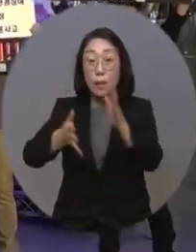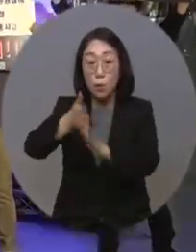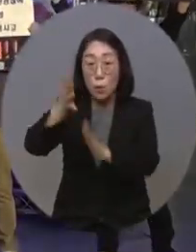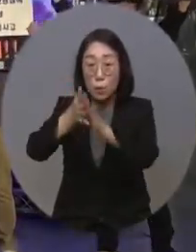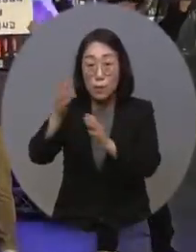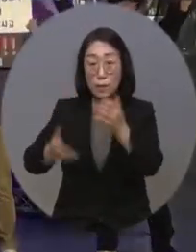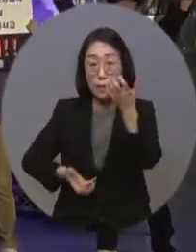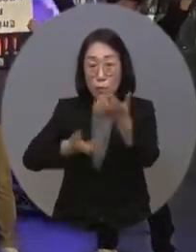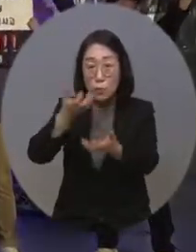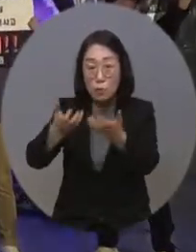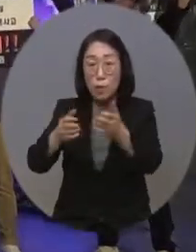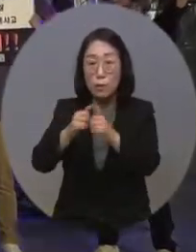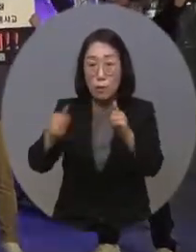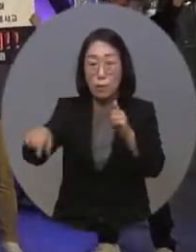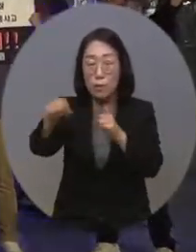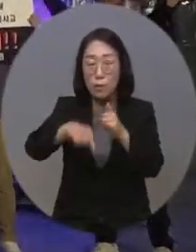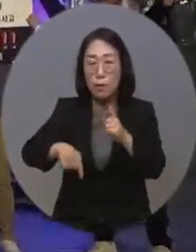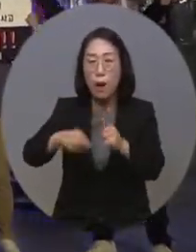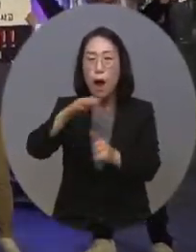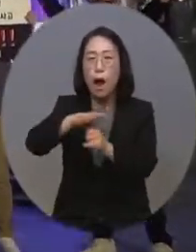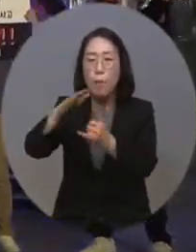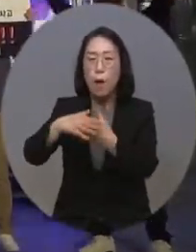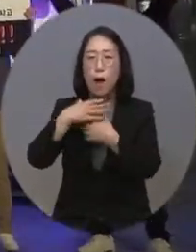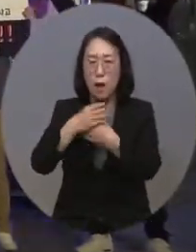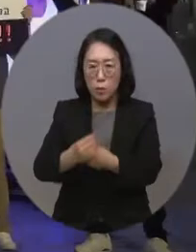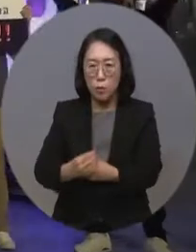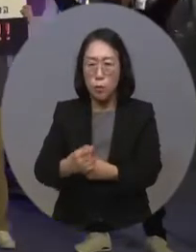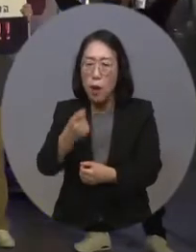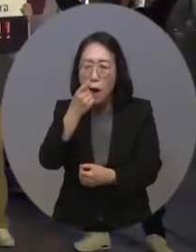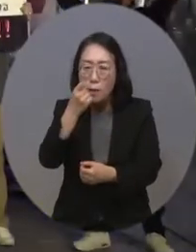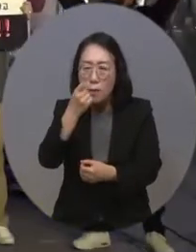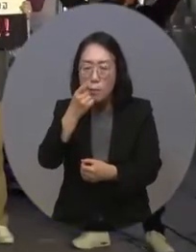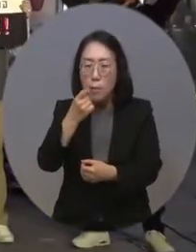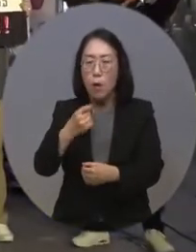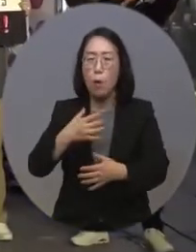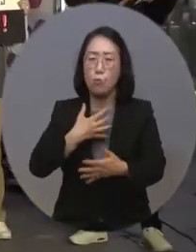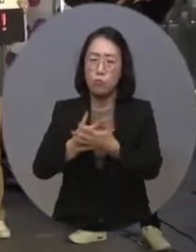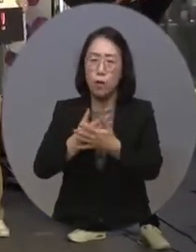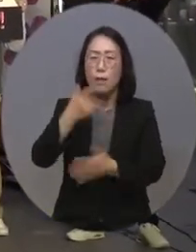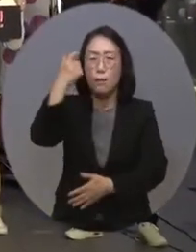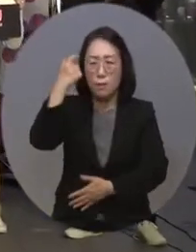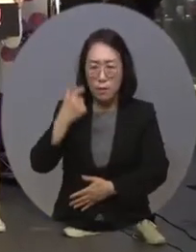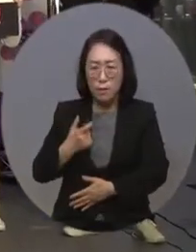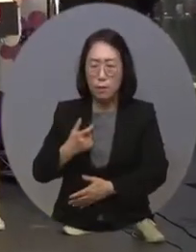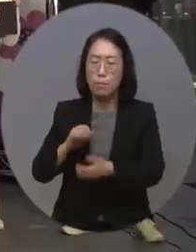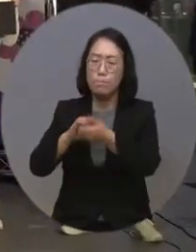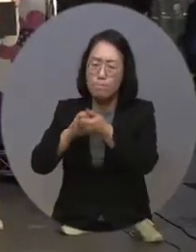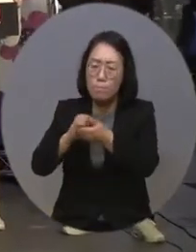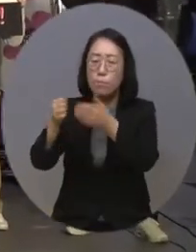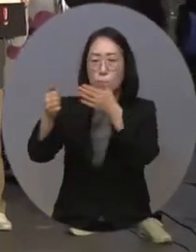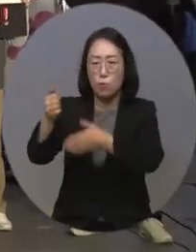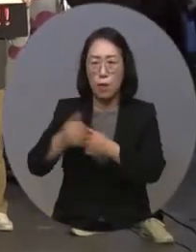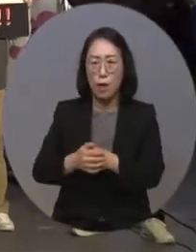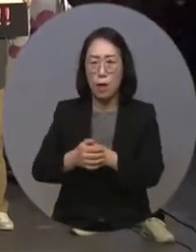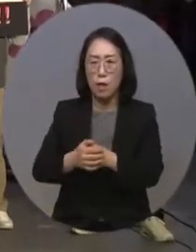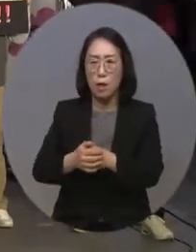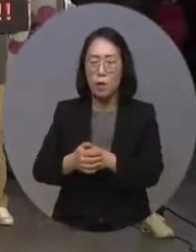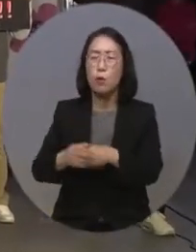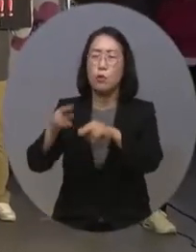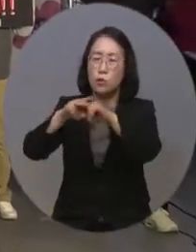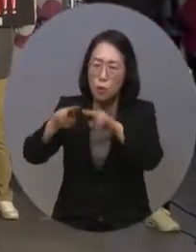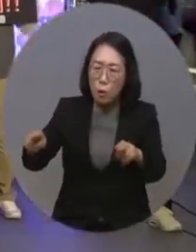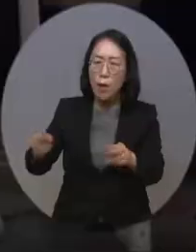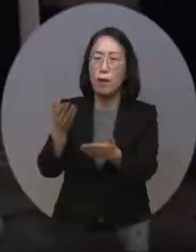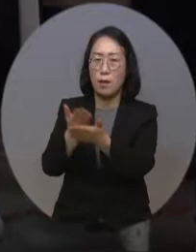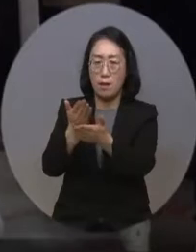어린 자녀들의 안전권, 학습권에 대한 불안감을 호소하며 고산 대형 물류센터 허가 처리를